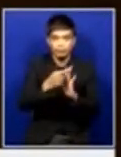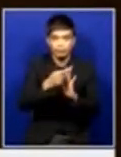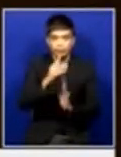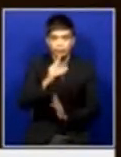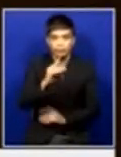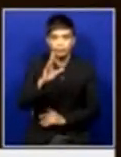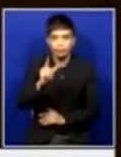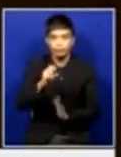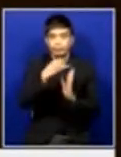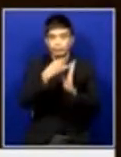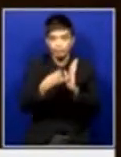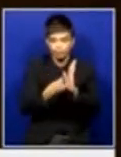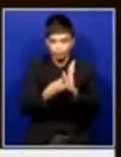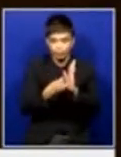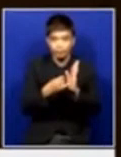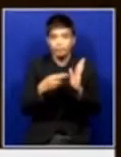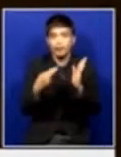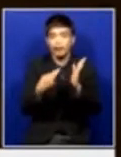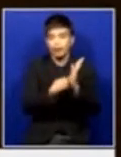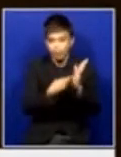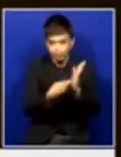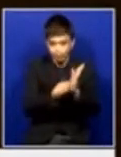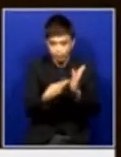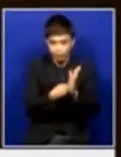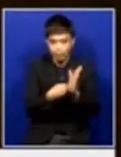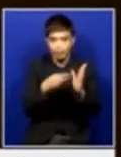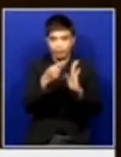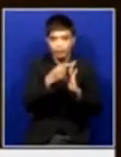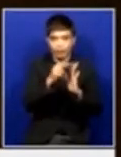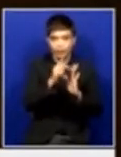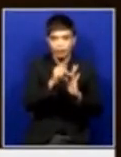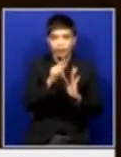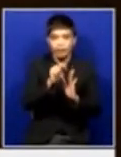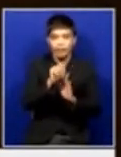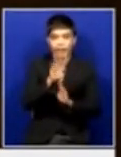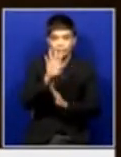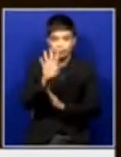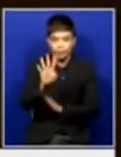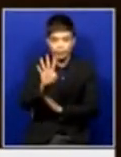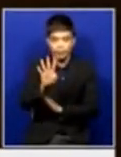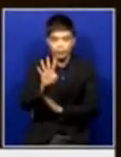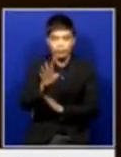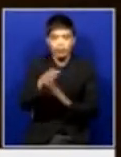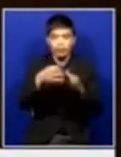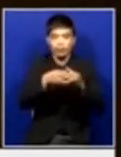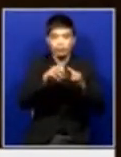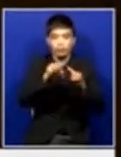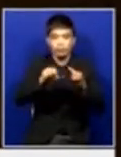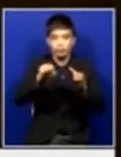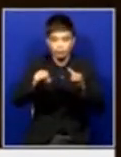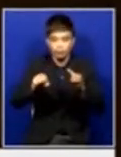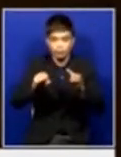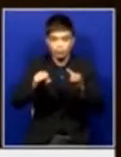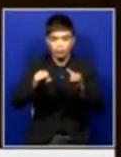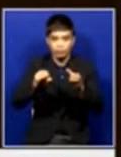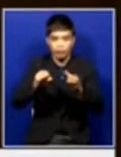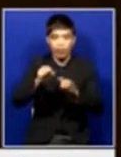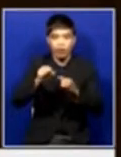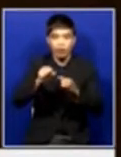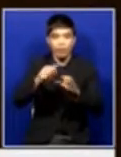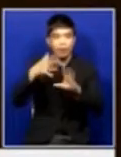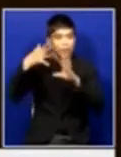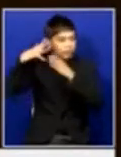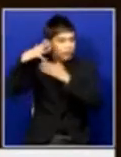ษฎรจังหวัดราชบุรีเขต4อำเภอบ้านโป่งพรรคประชาธิปัตย์ท่านประธานครับกับผมขออนุญาตท่านประธานได้อภิปร